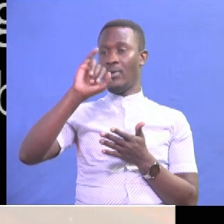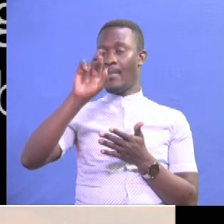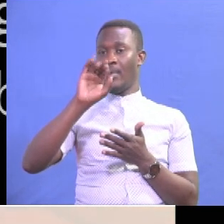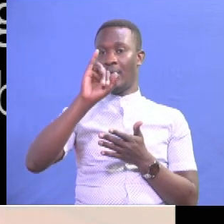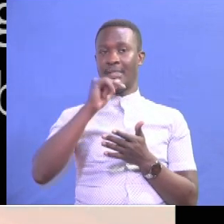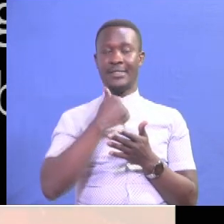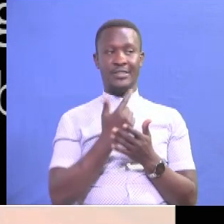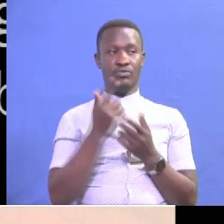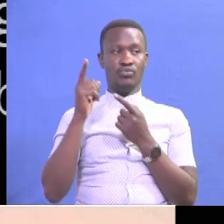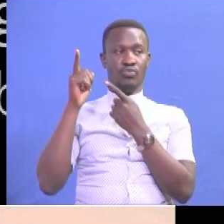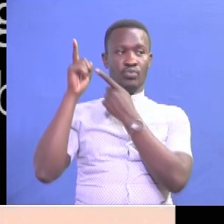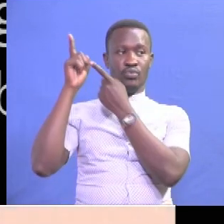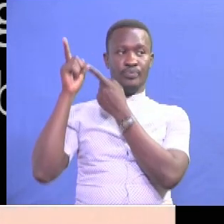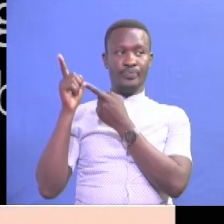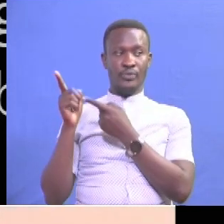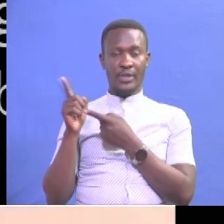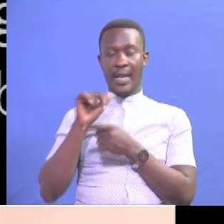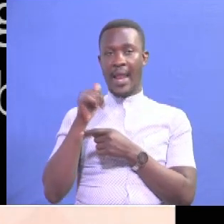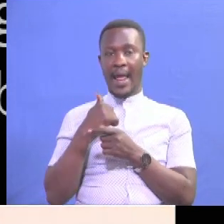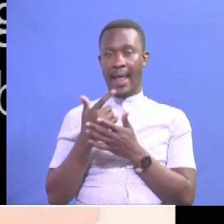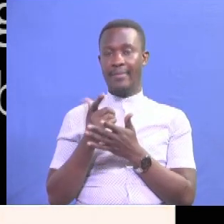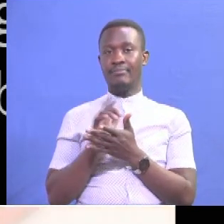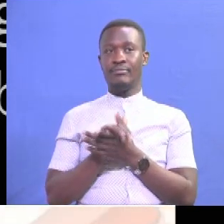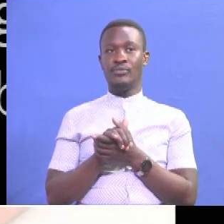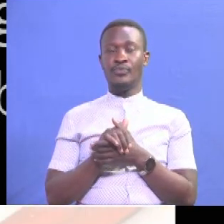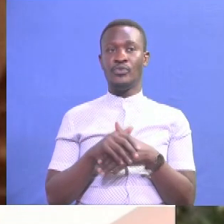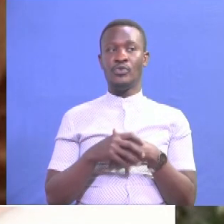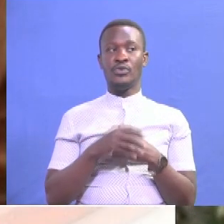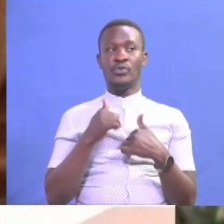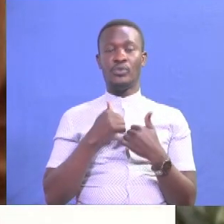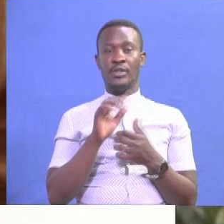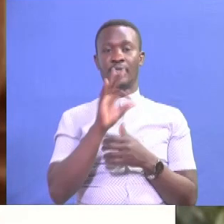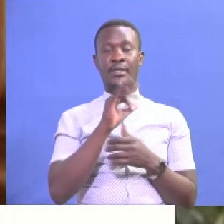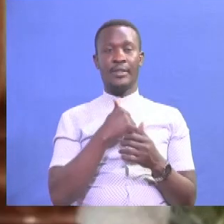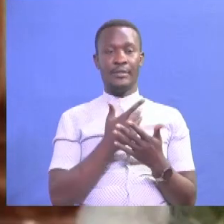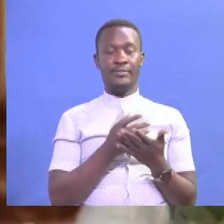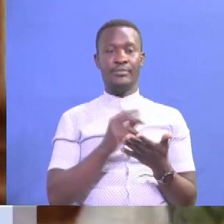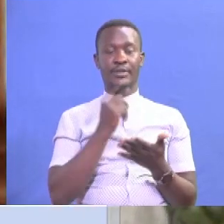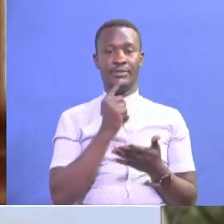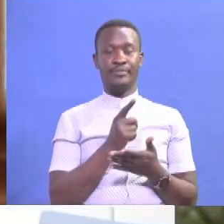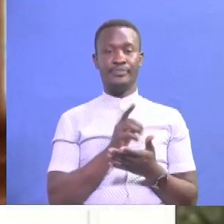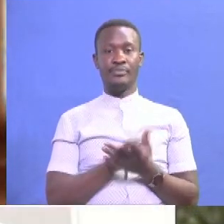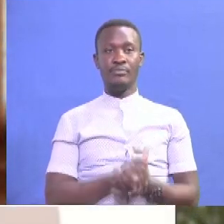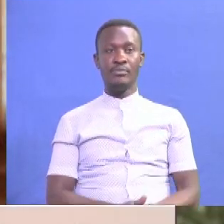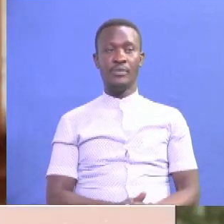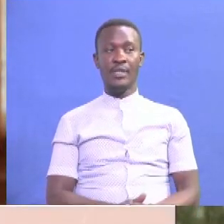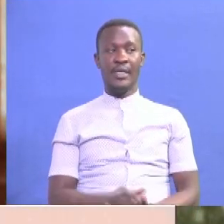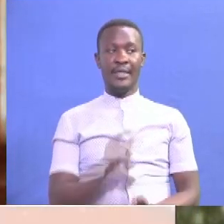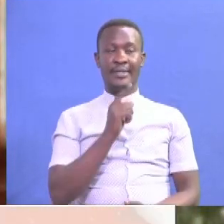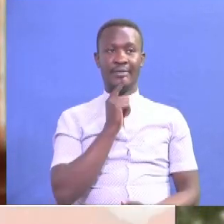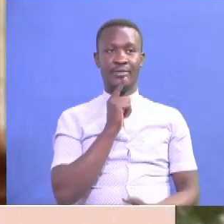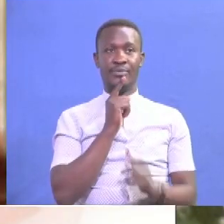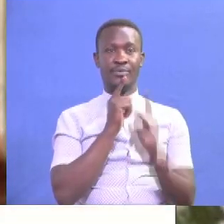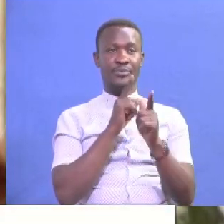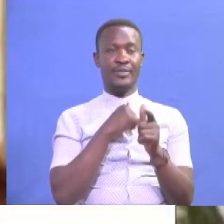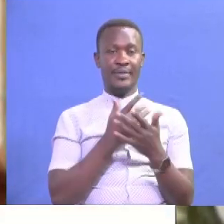kumradhi, washauri wake wawili na wafanyikazi wengine watatu washtakiwe. Akimjibu